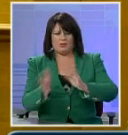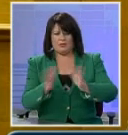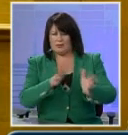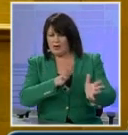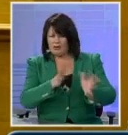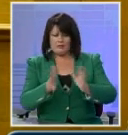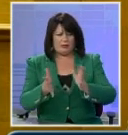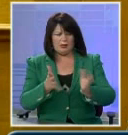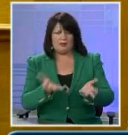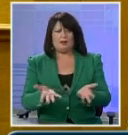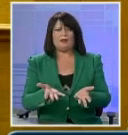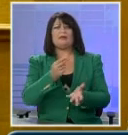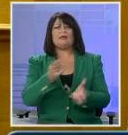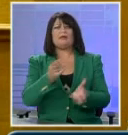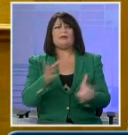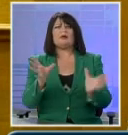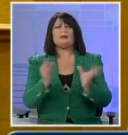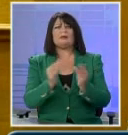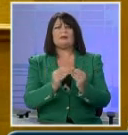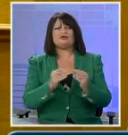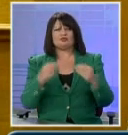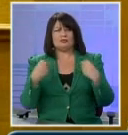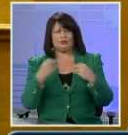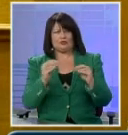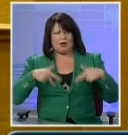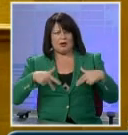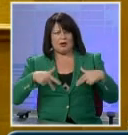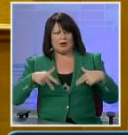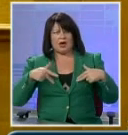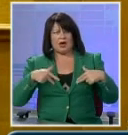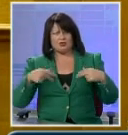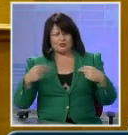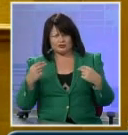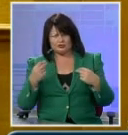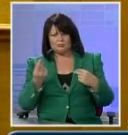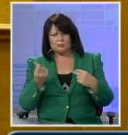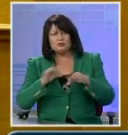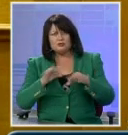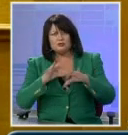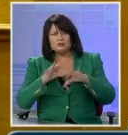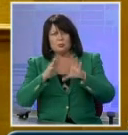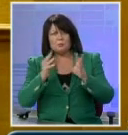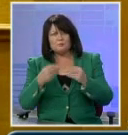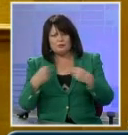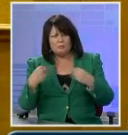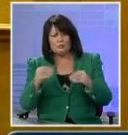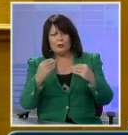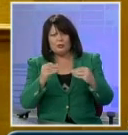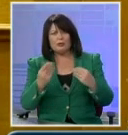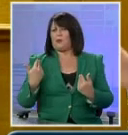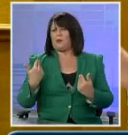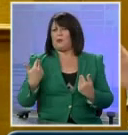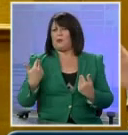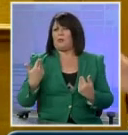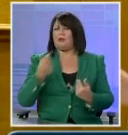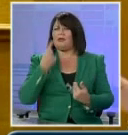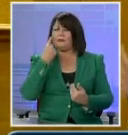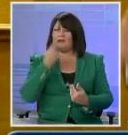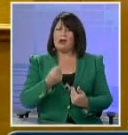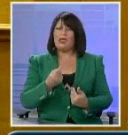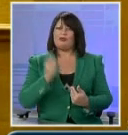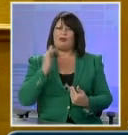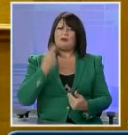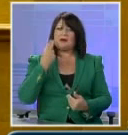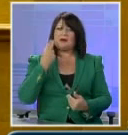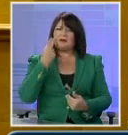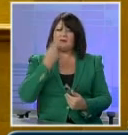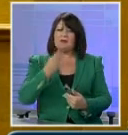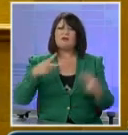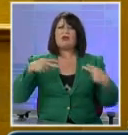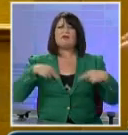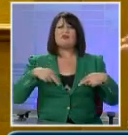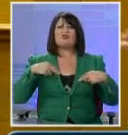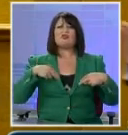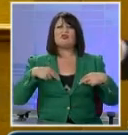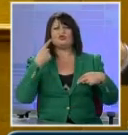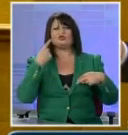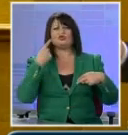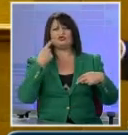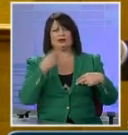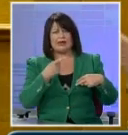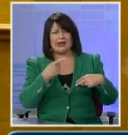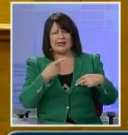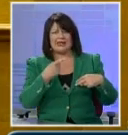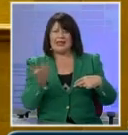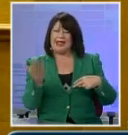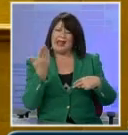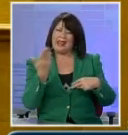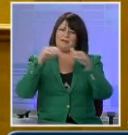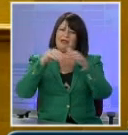των αποκρατικοποιήσεων. Εμείς πρόσφατα, σχεδόν καθημερινά, βλέπουμε ότι ο ένας υπουργός ανοίγει μια πόρτα στις επενδύσεις